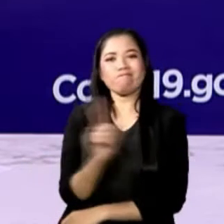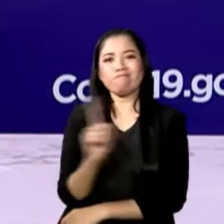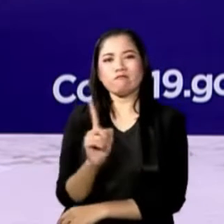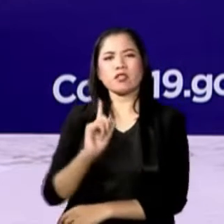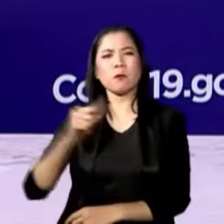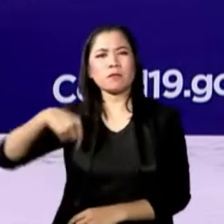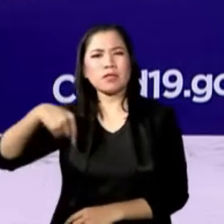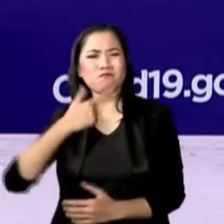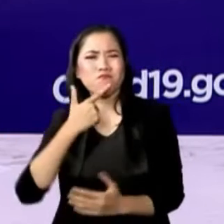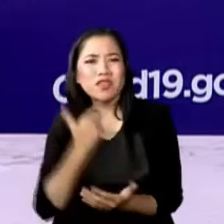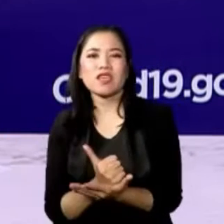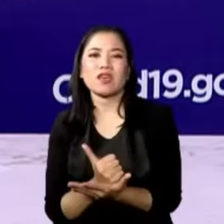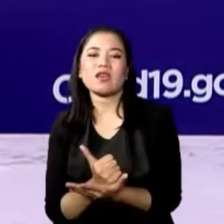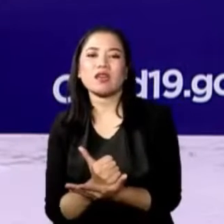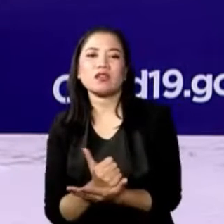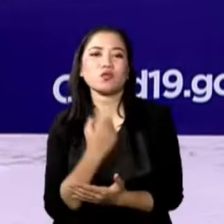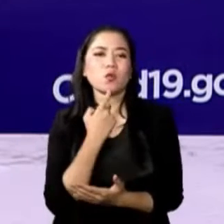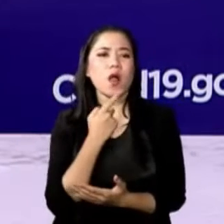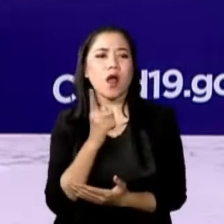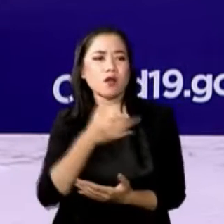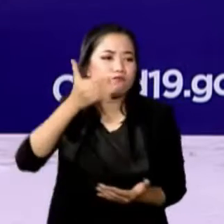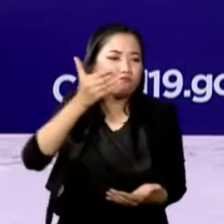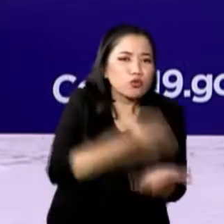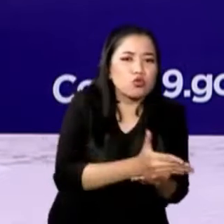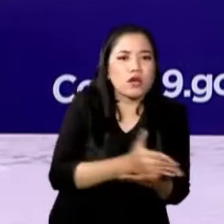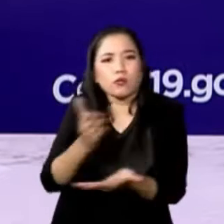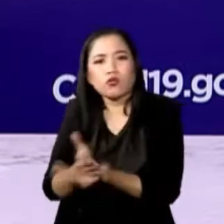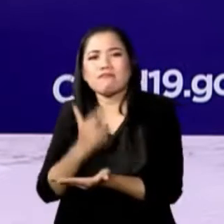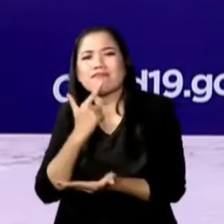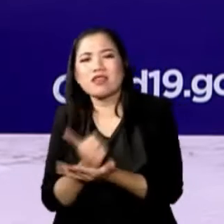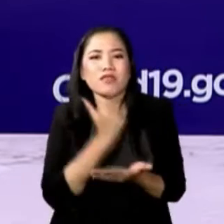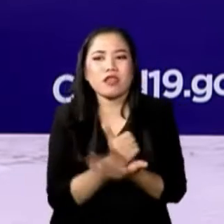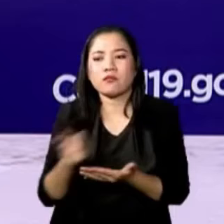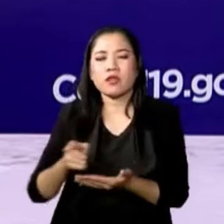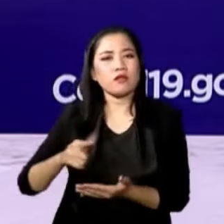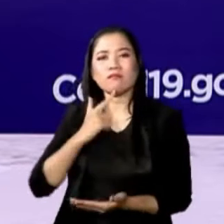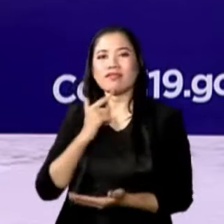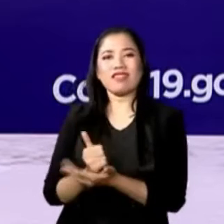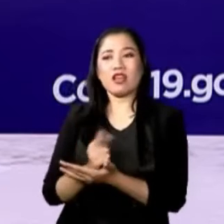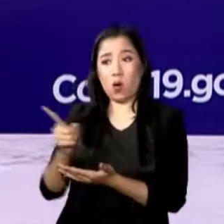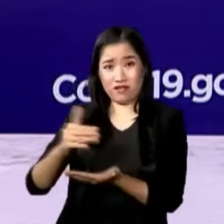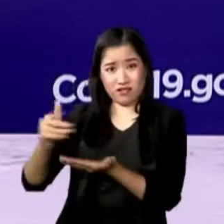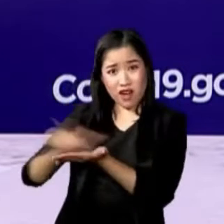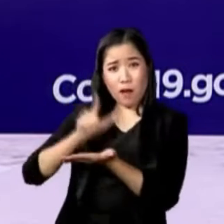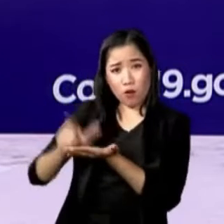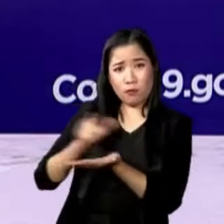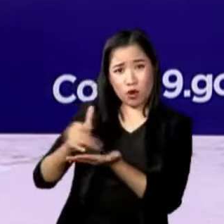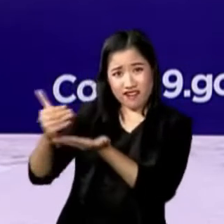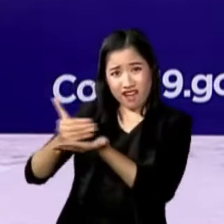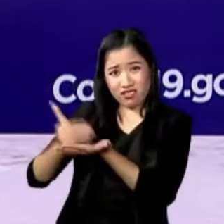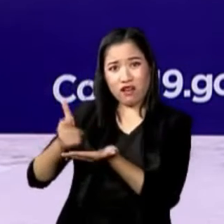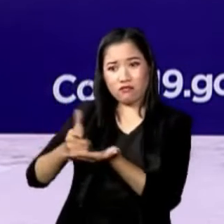ini sangat krusial dalam pengambilan keputusan. Dengan data yang tidak real time,